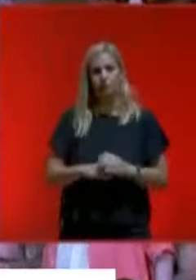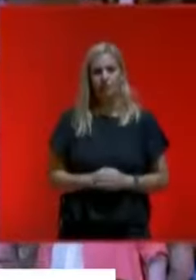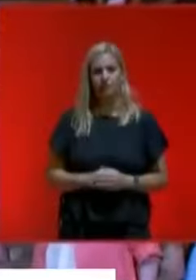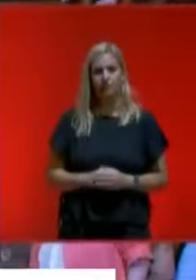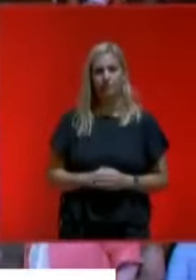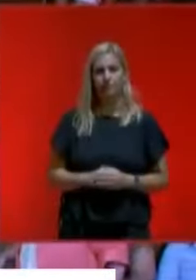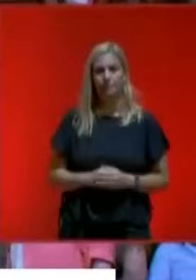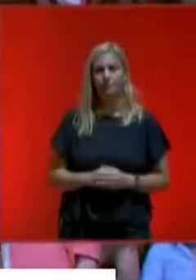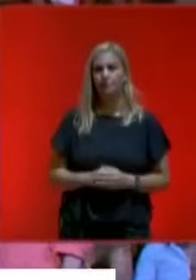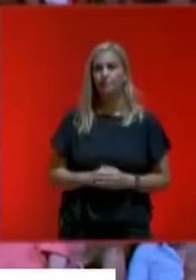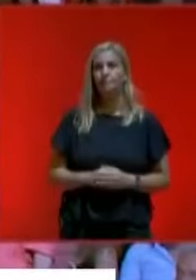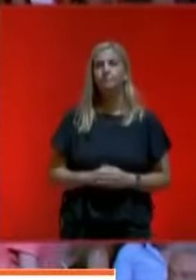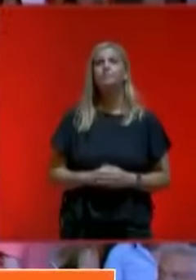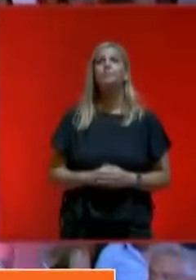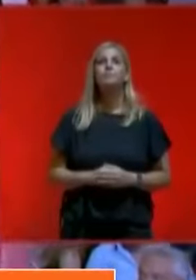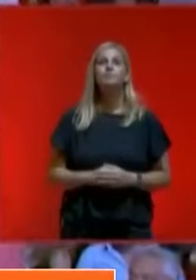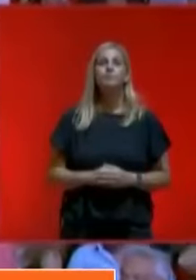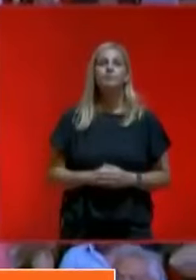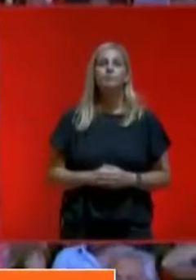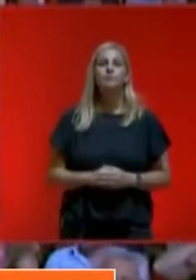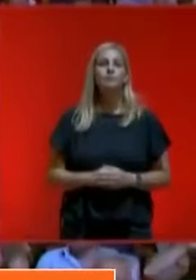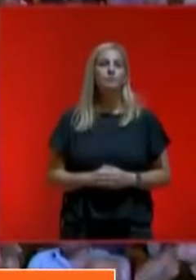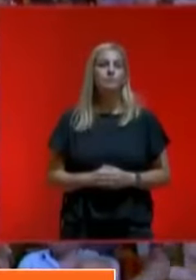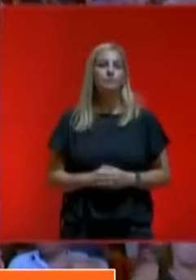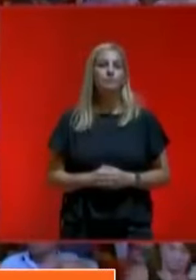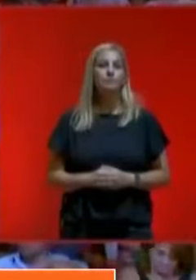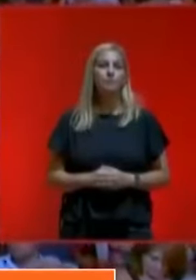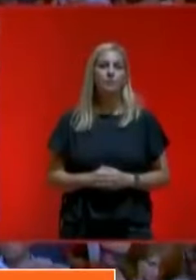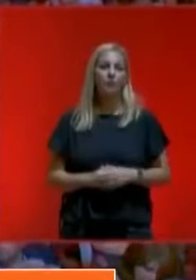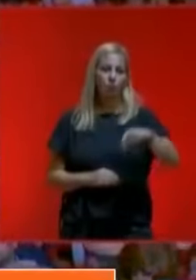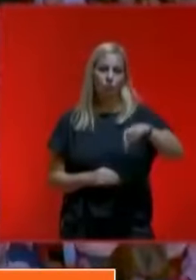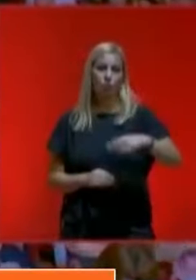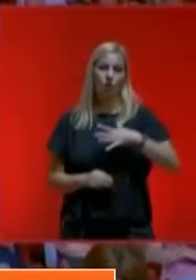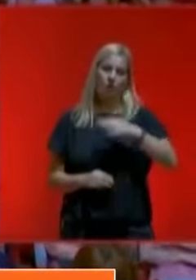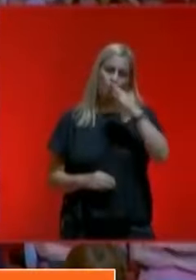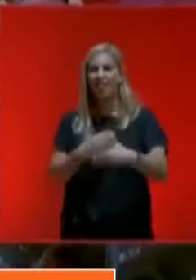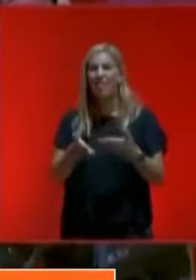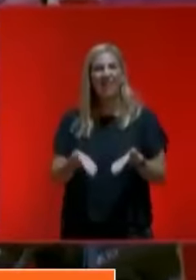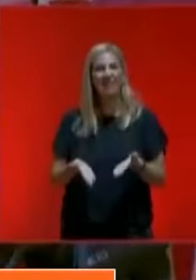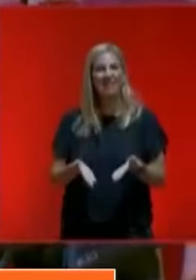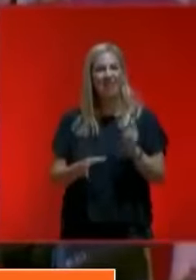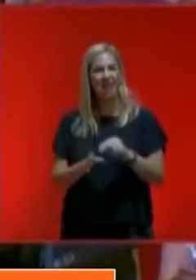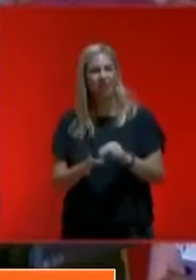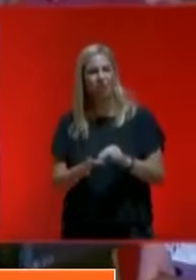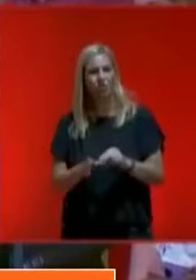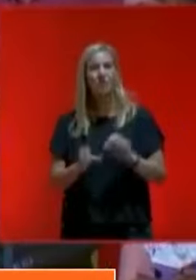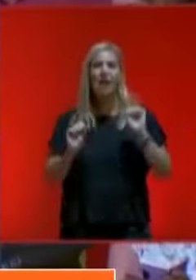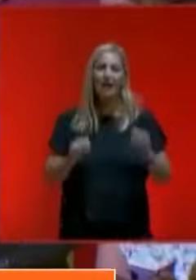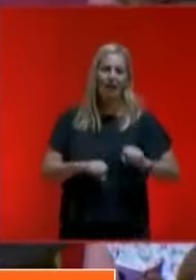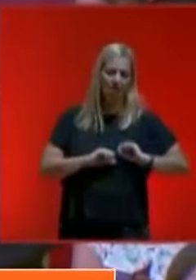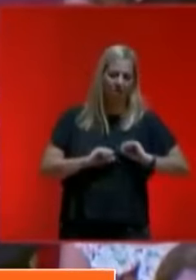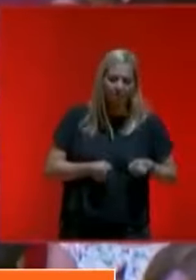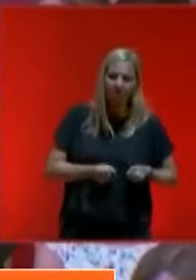αλλάξει. Αν διαγραφώ, θα είναι τιμή μου. Τιμή σας. Γιατί θα διαγραφώ, γιατί διατύπωσα τις απόψεις μου, που